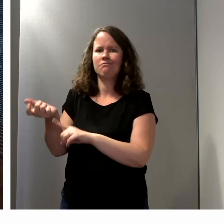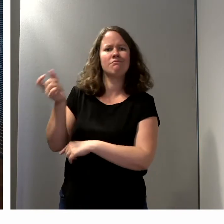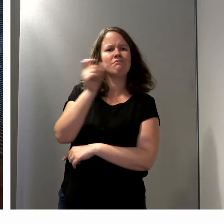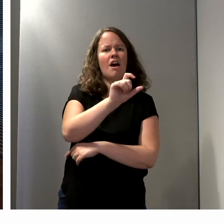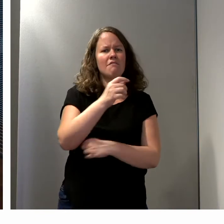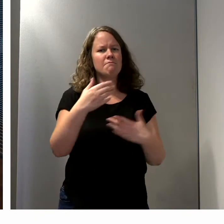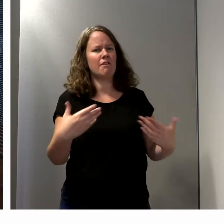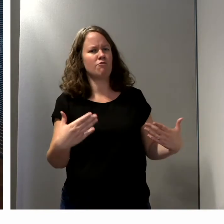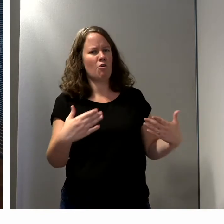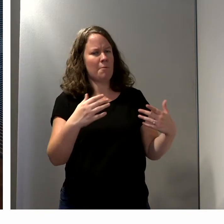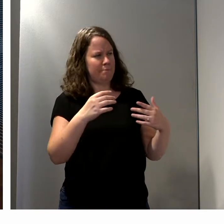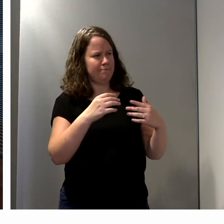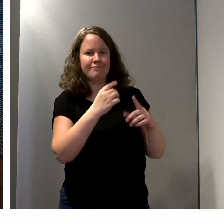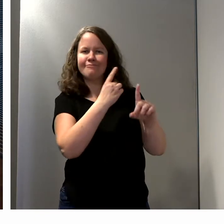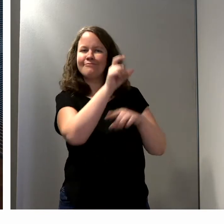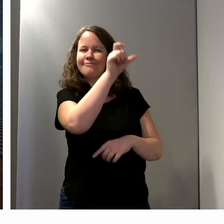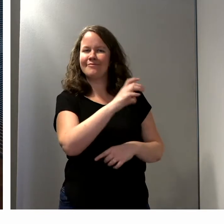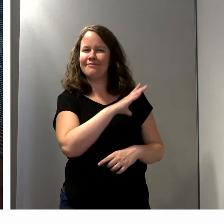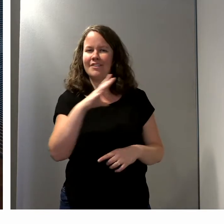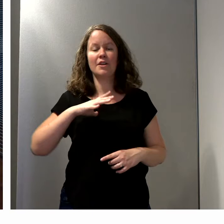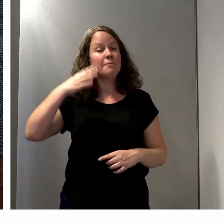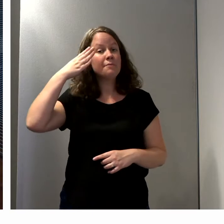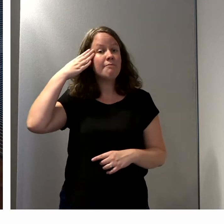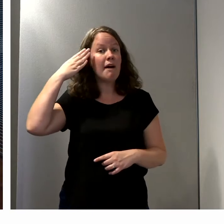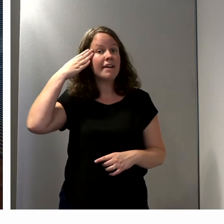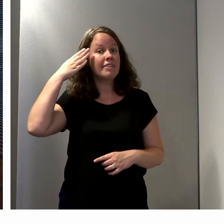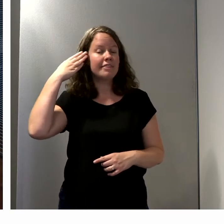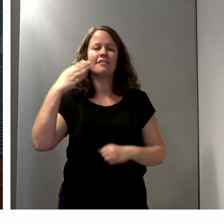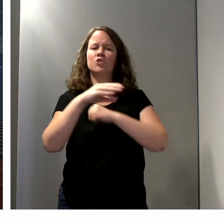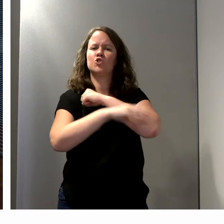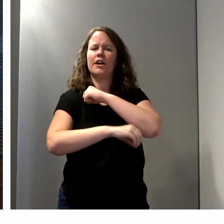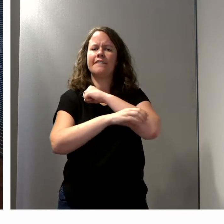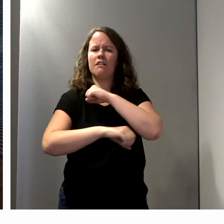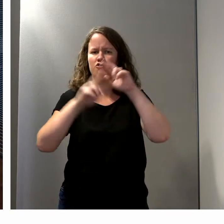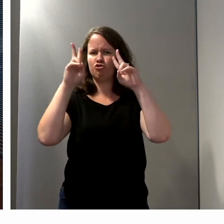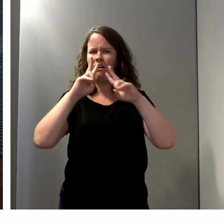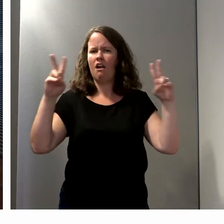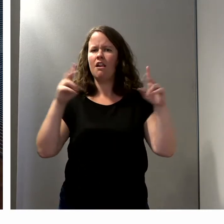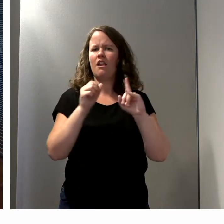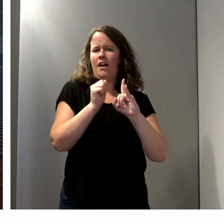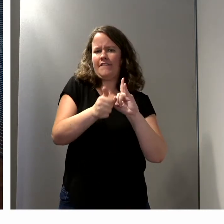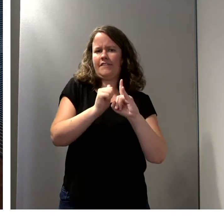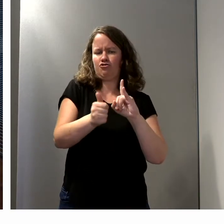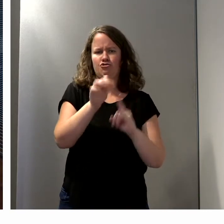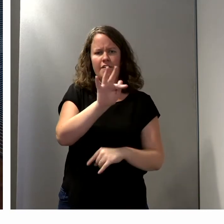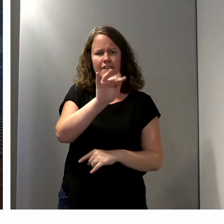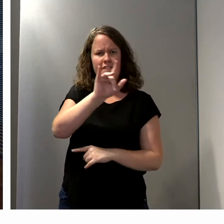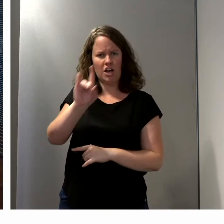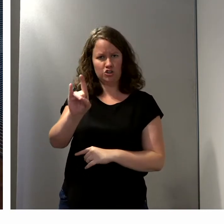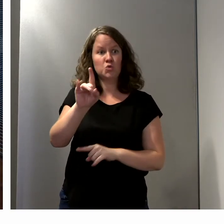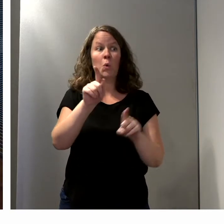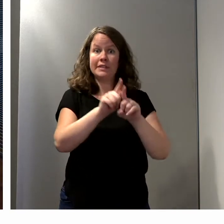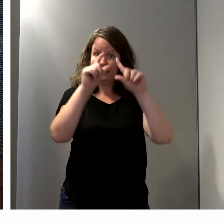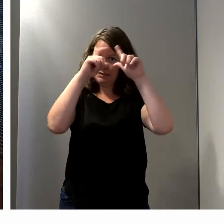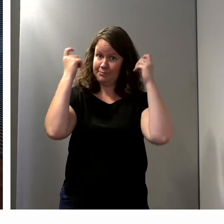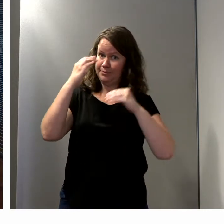mais à distance, qui est secrétaire générale de la Fédération française handisport et qui, à la vie civile, est également